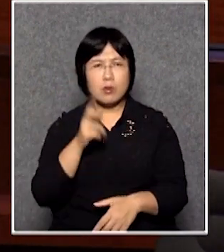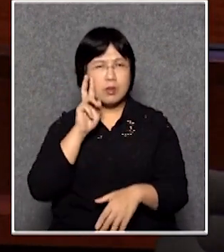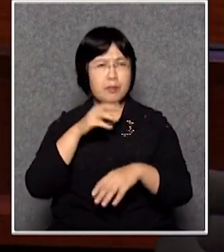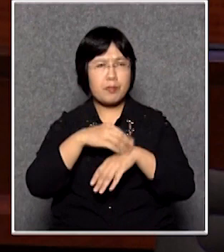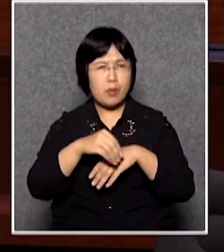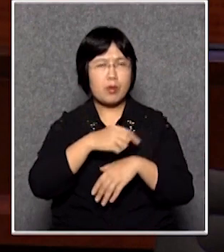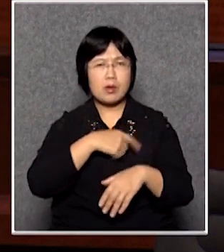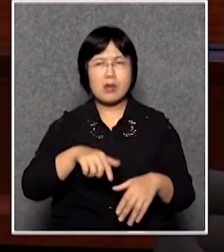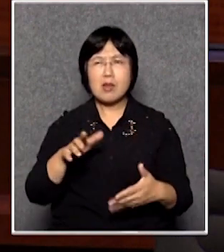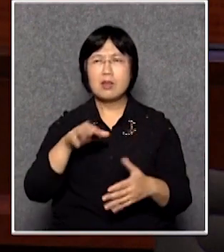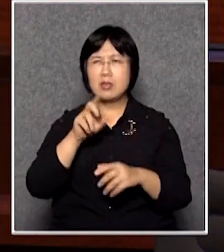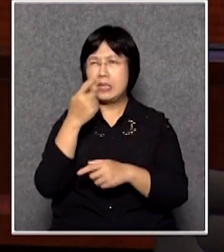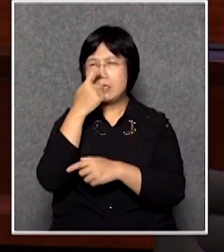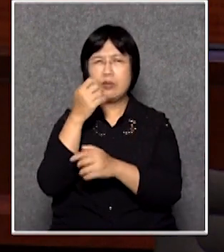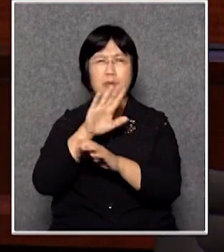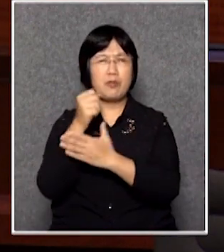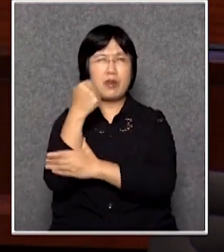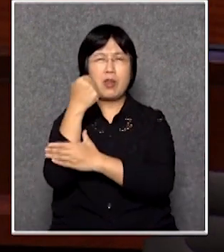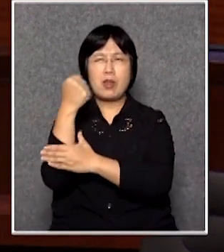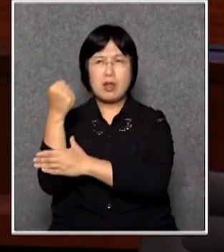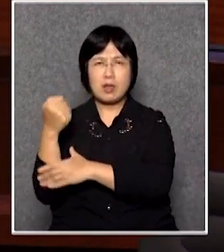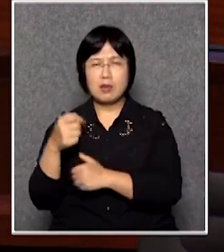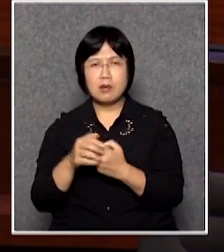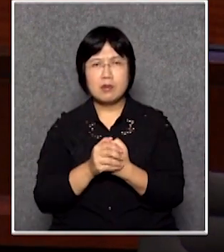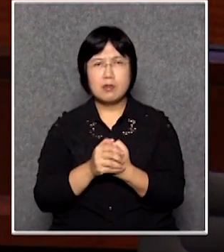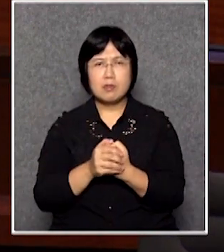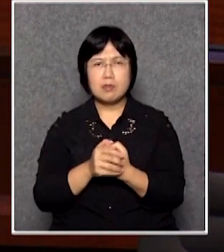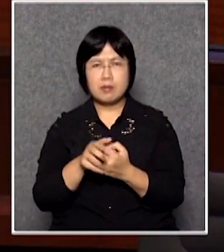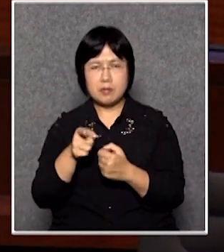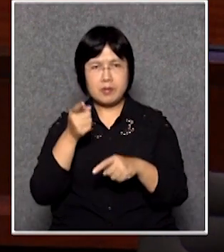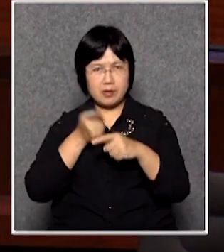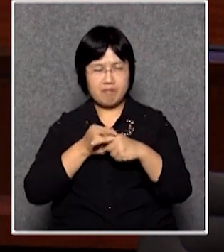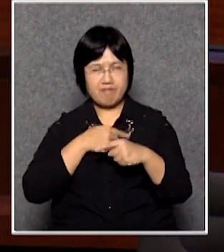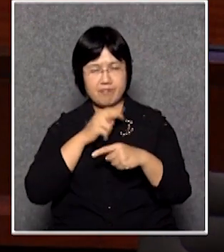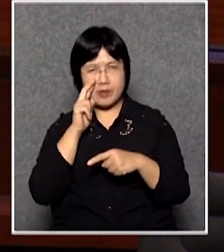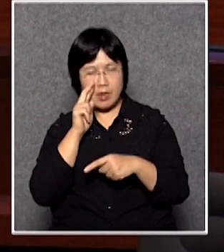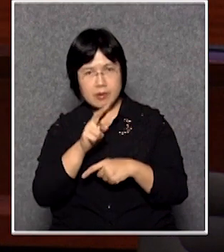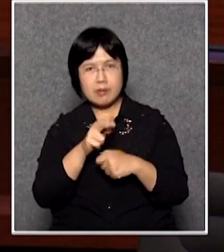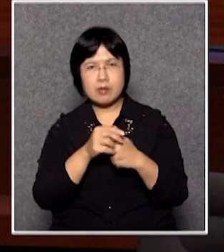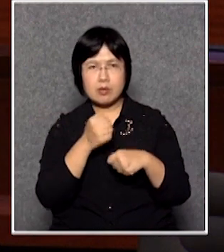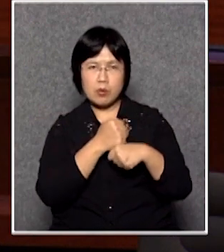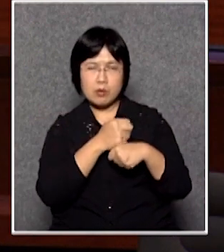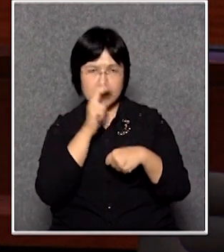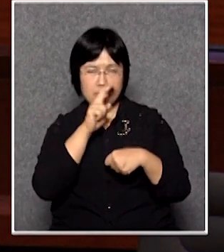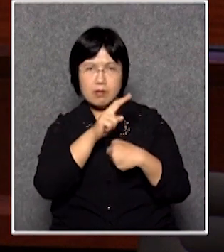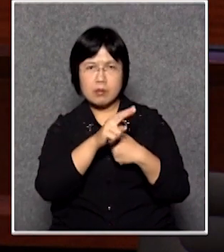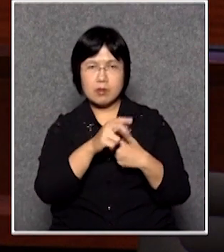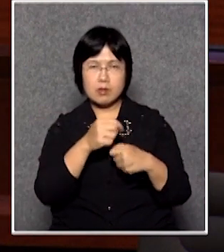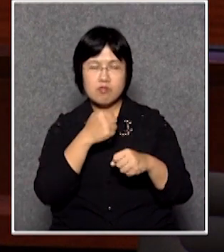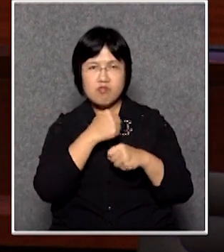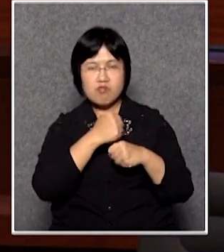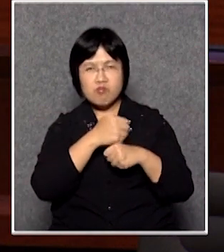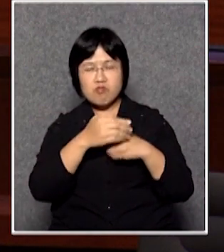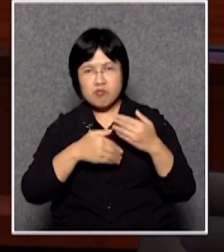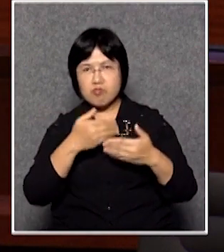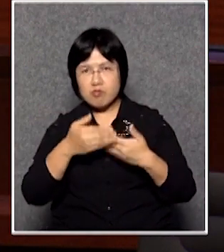議員，總之梁振英的事我就反對，就從一個實際的角度，從一個實際操作的角度來說，